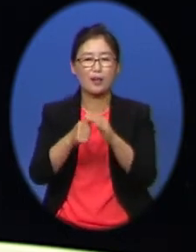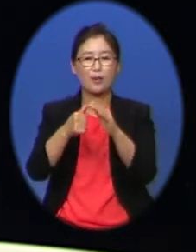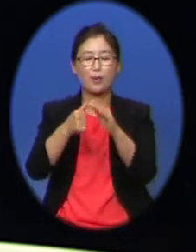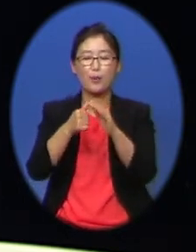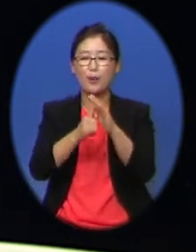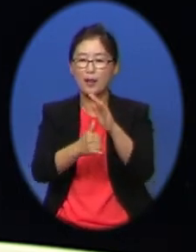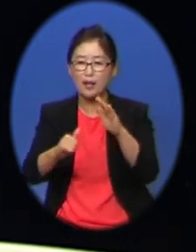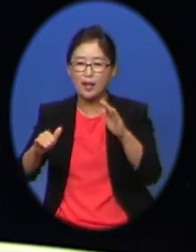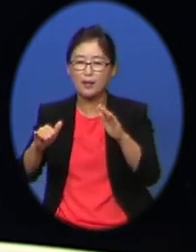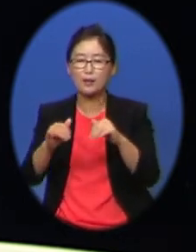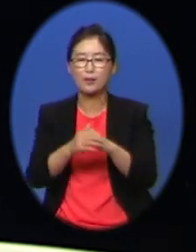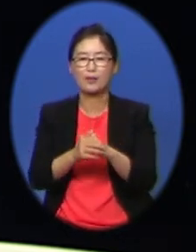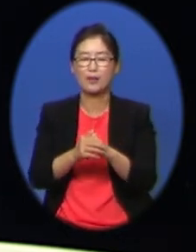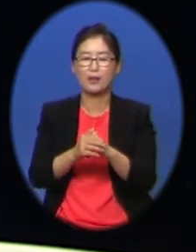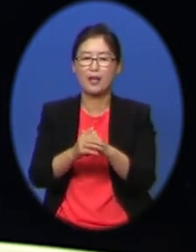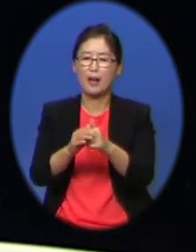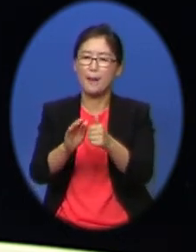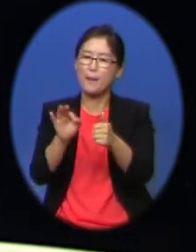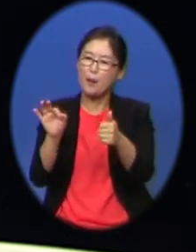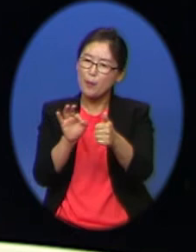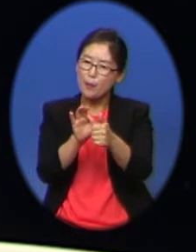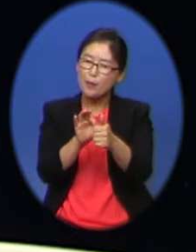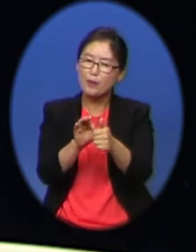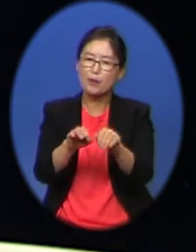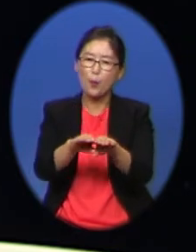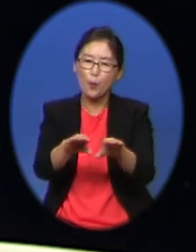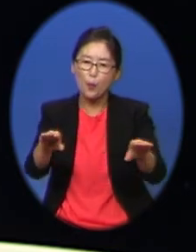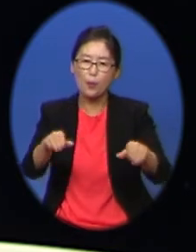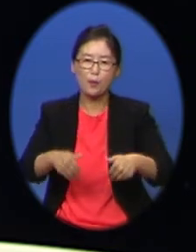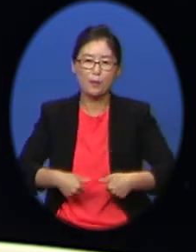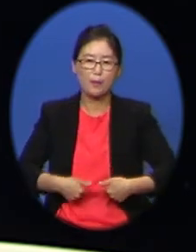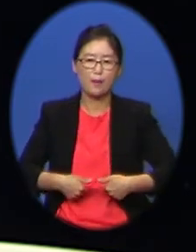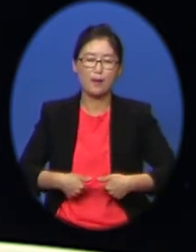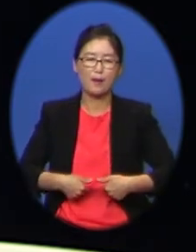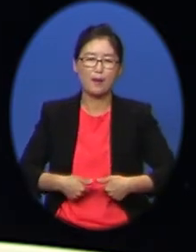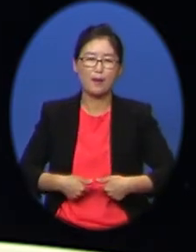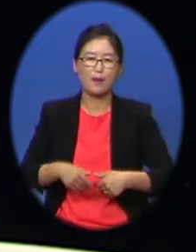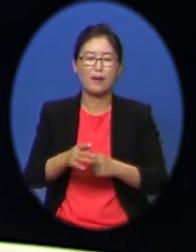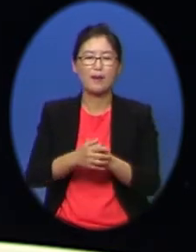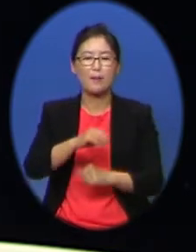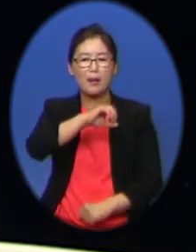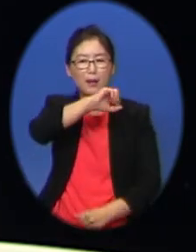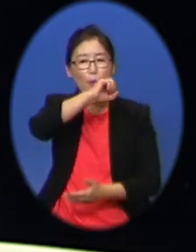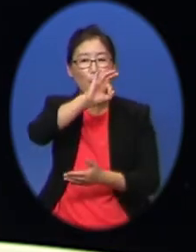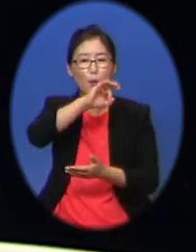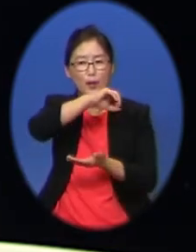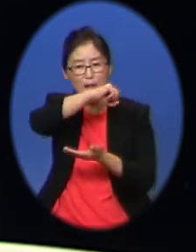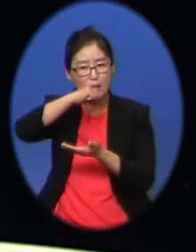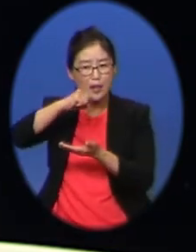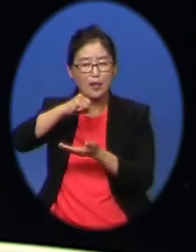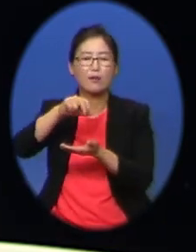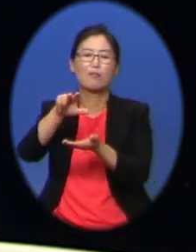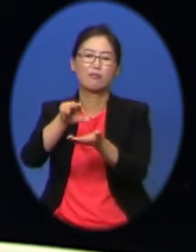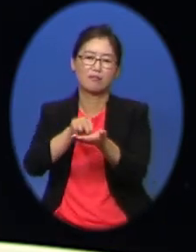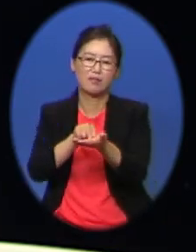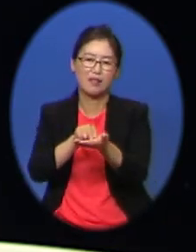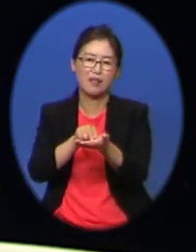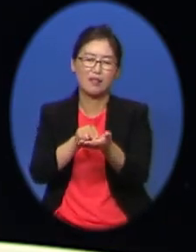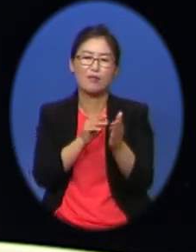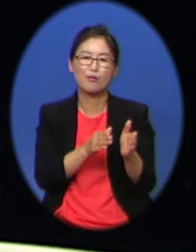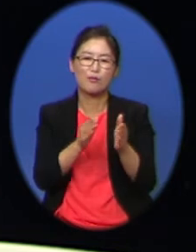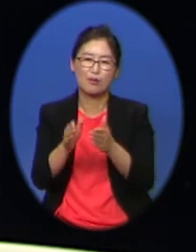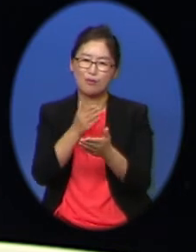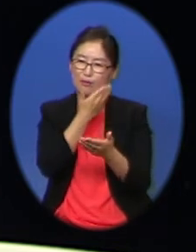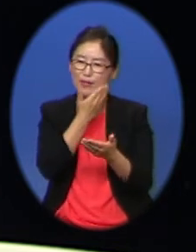마땅한 대우를 받아야 하지만 예산에 대한 고민을 같이 하지 않는다면 실질적인 도움이 되지 못할 것이라고